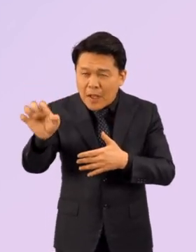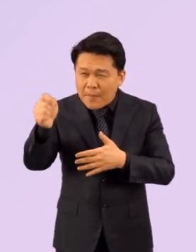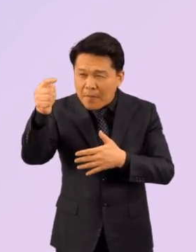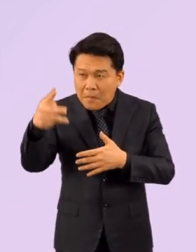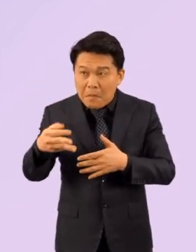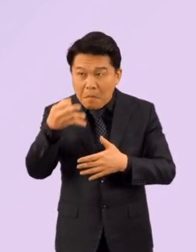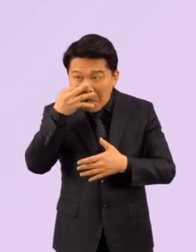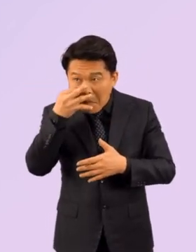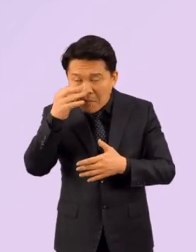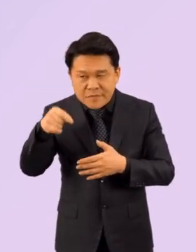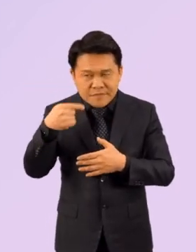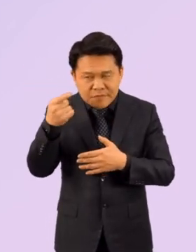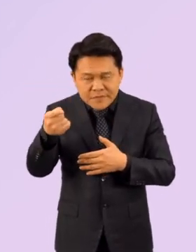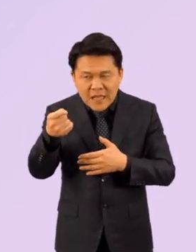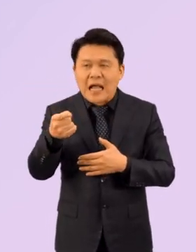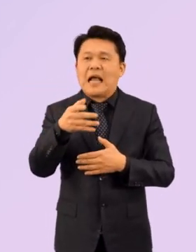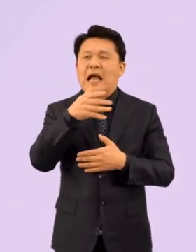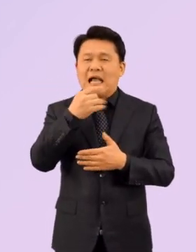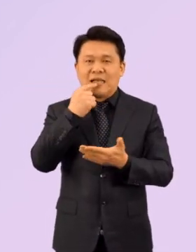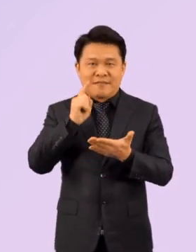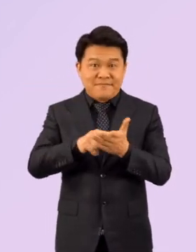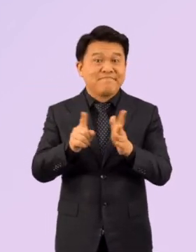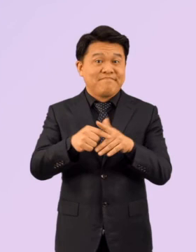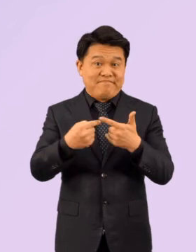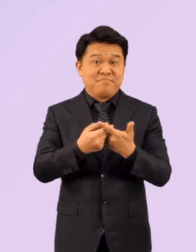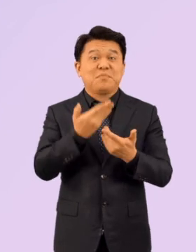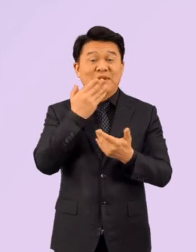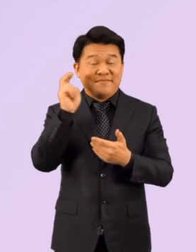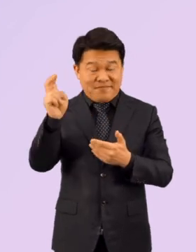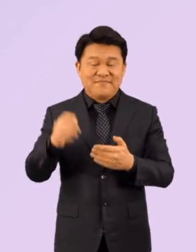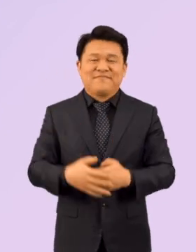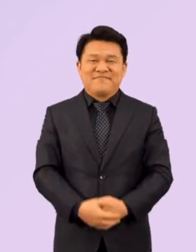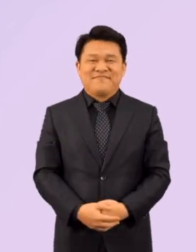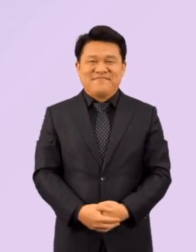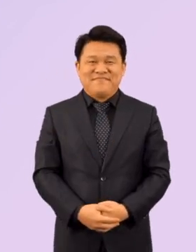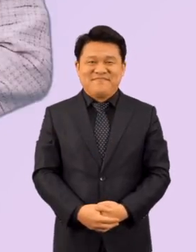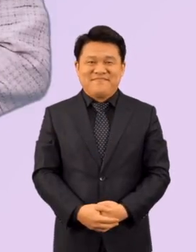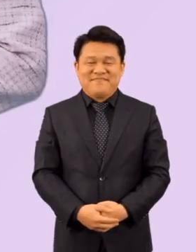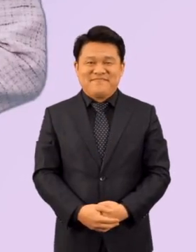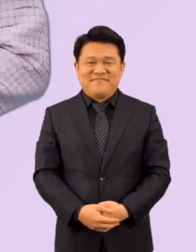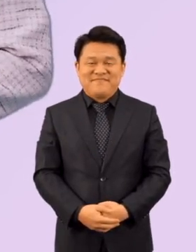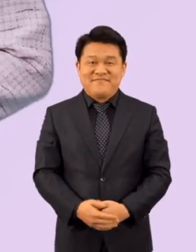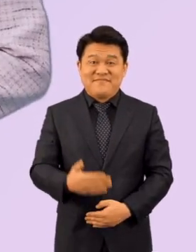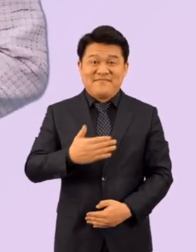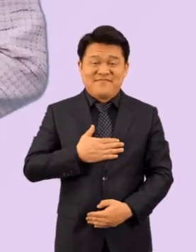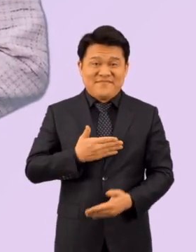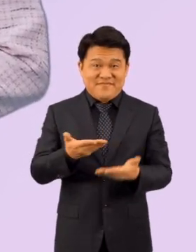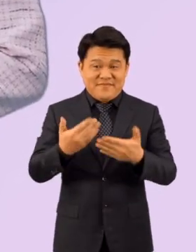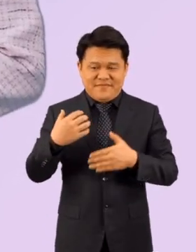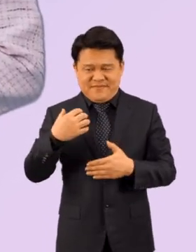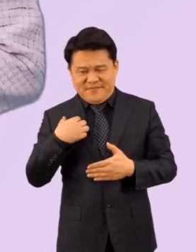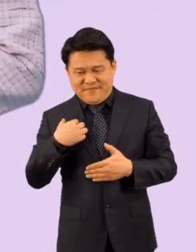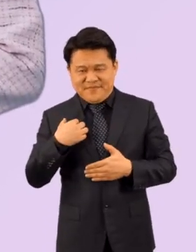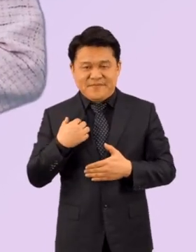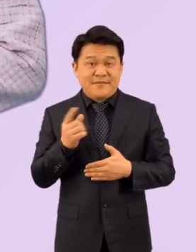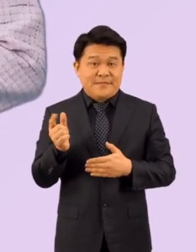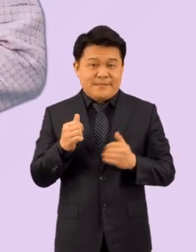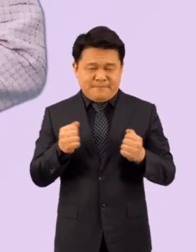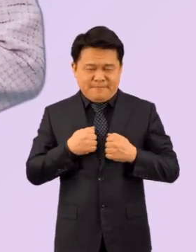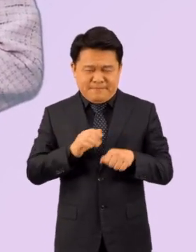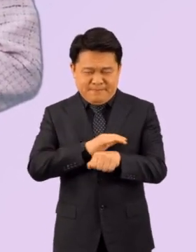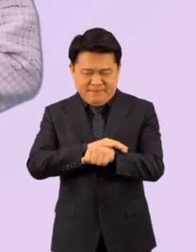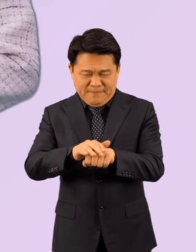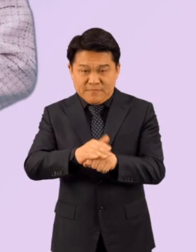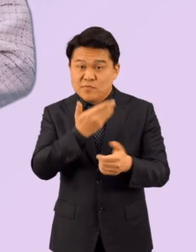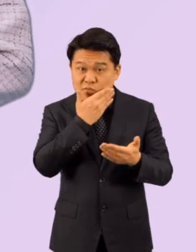번 꼼꼼하게 보고 들으시면 더 쉽게 이해하실 수 있을 겁니다. 자신에게 주어진 책임을 묵묵히